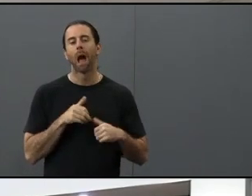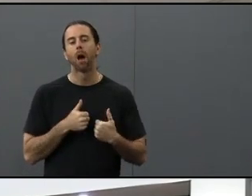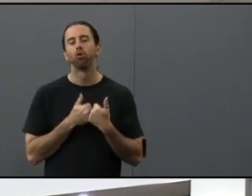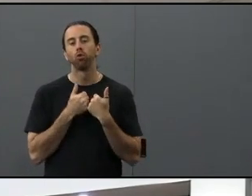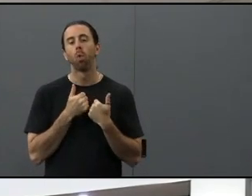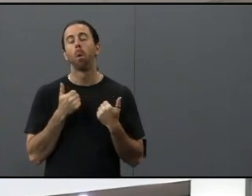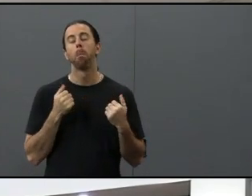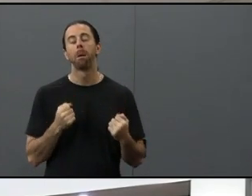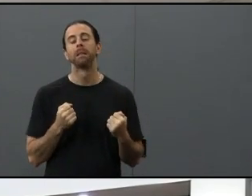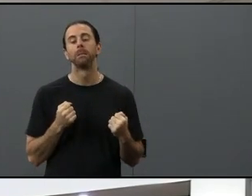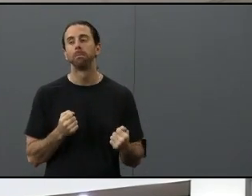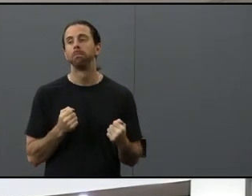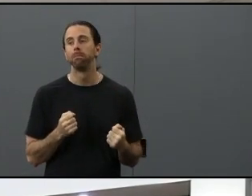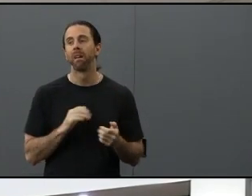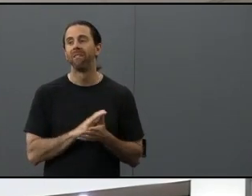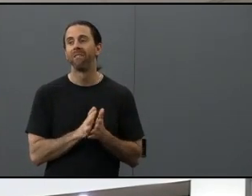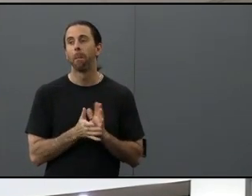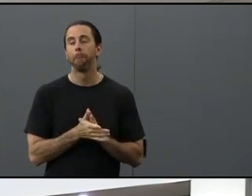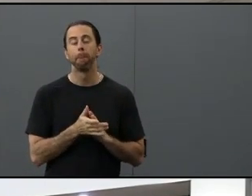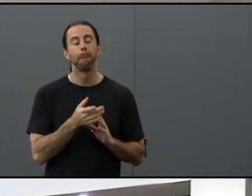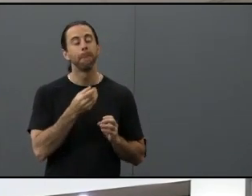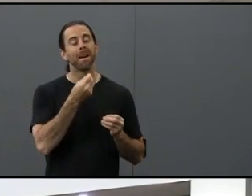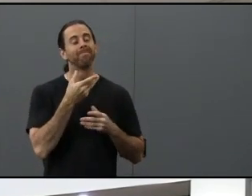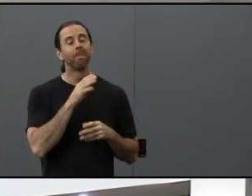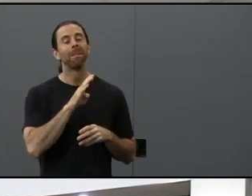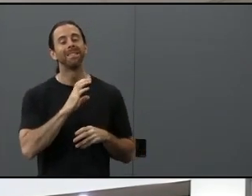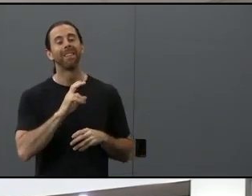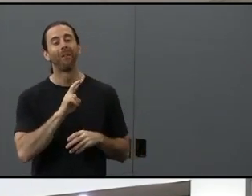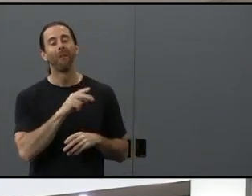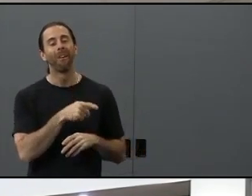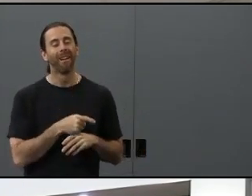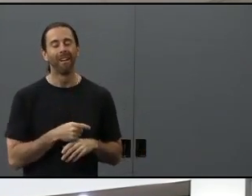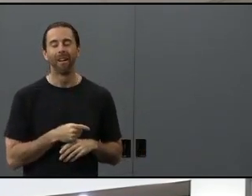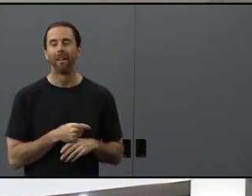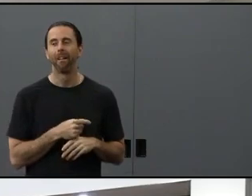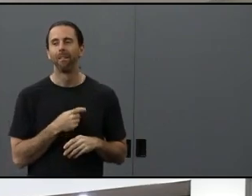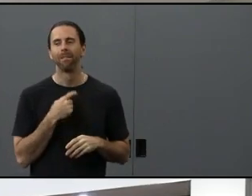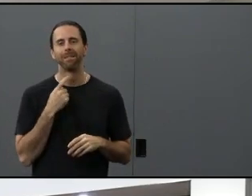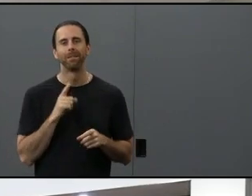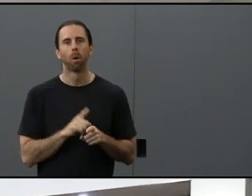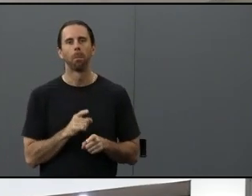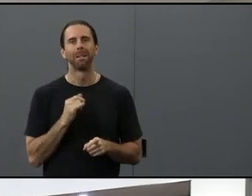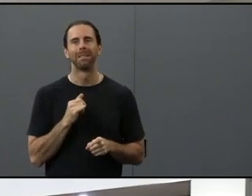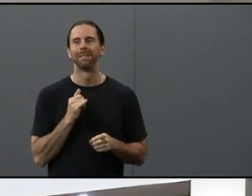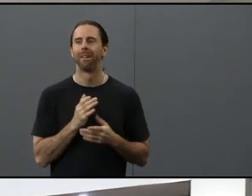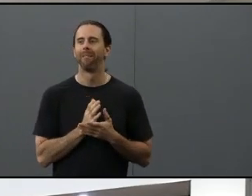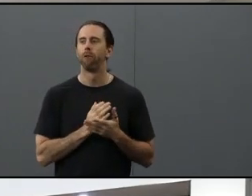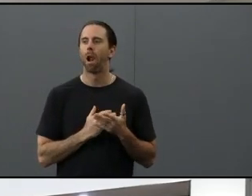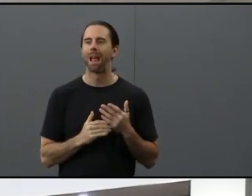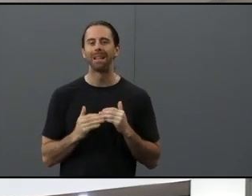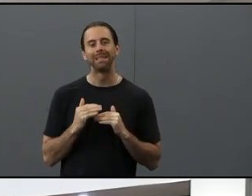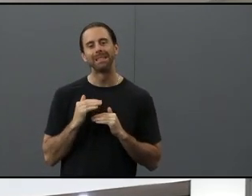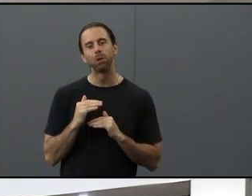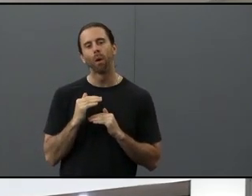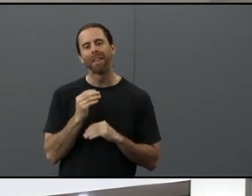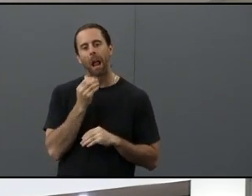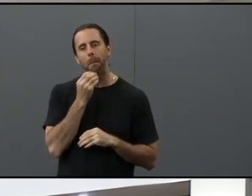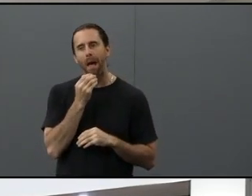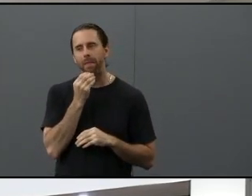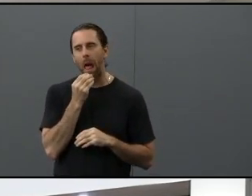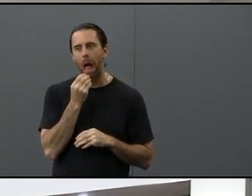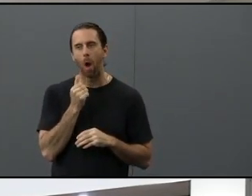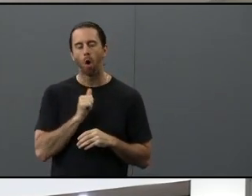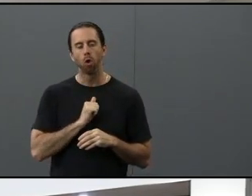possibles que la firme amenait ben c'est comme si le le volet sécurité alimentaire puis